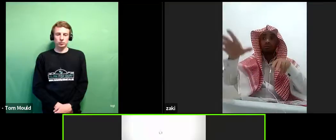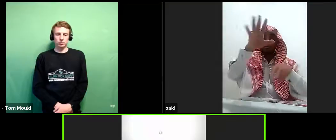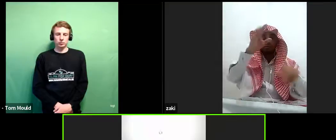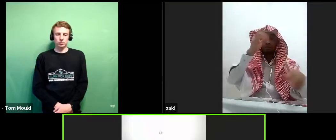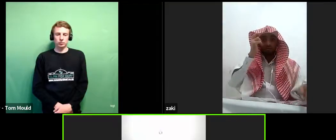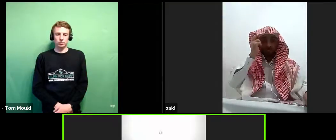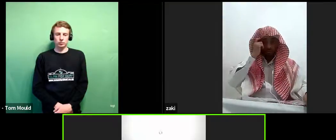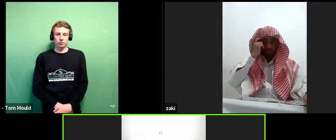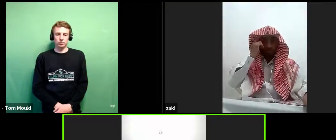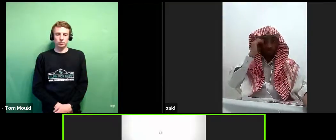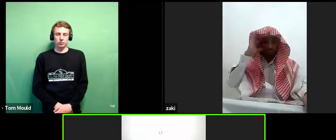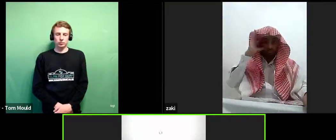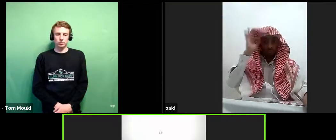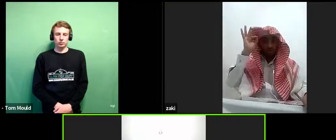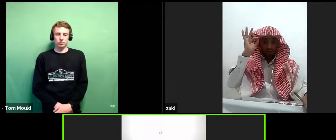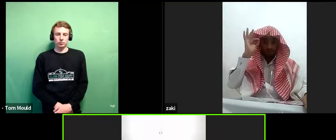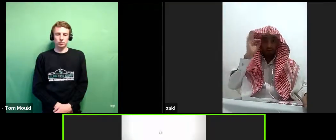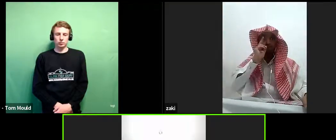يعقلون